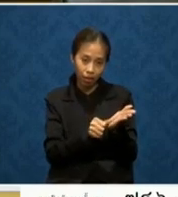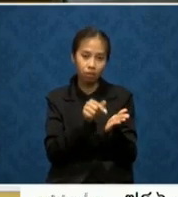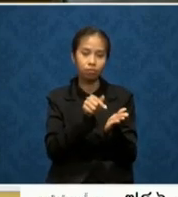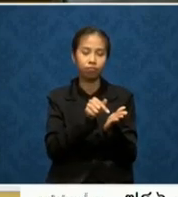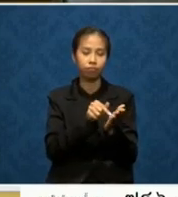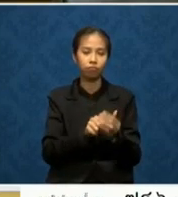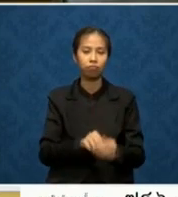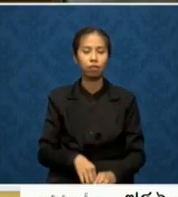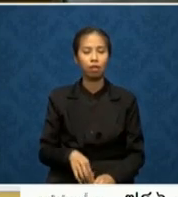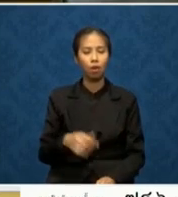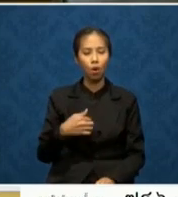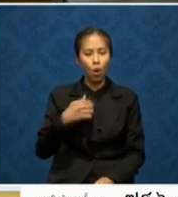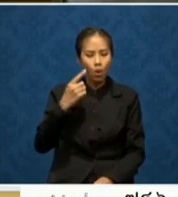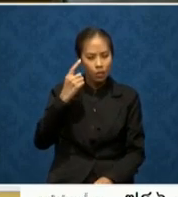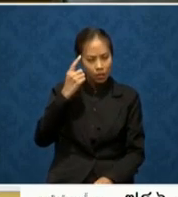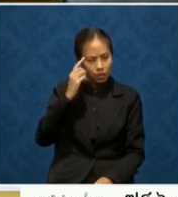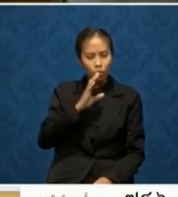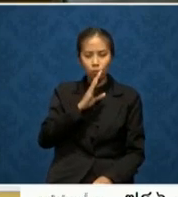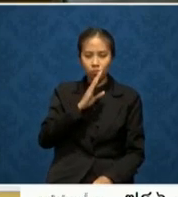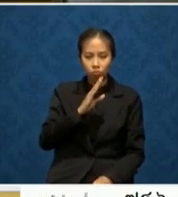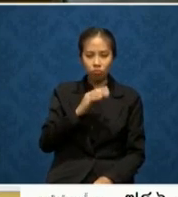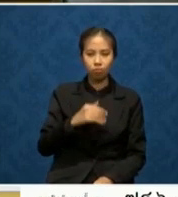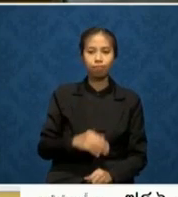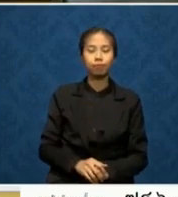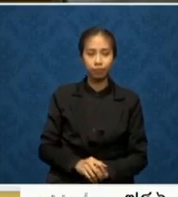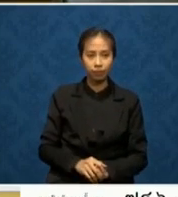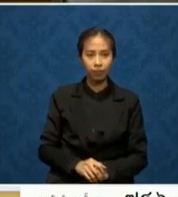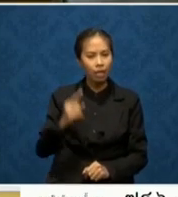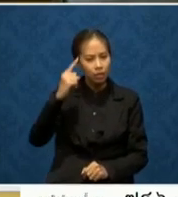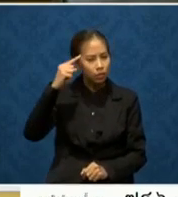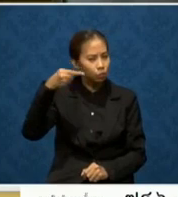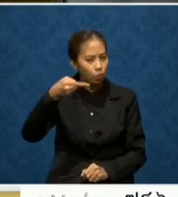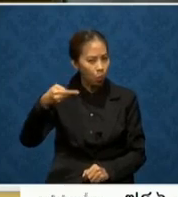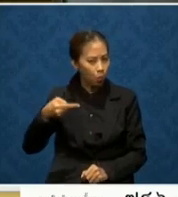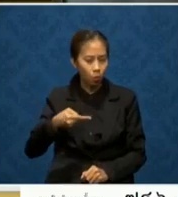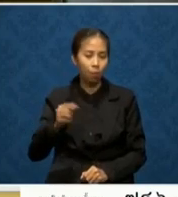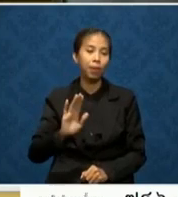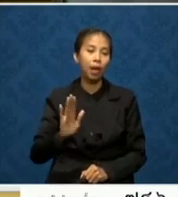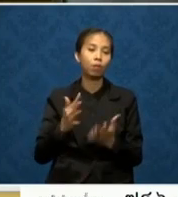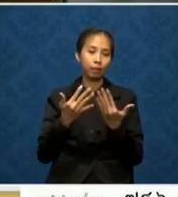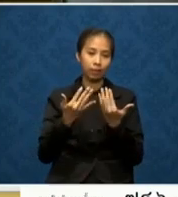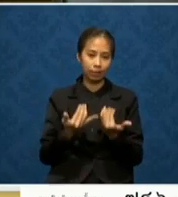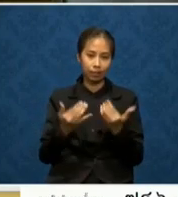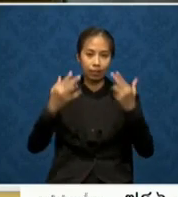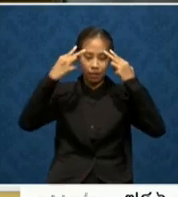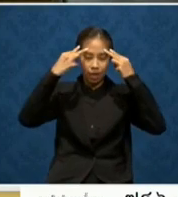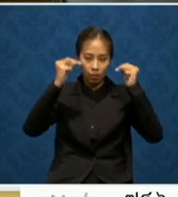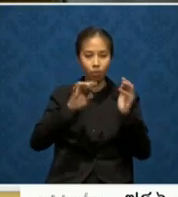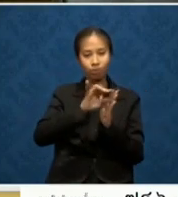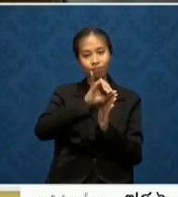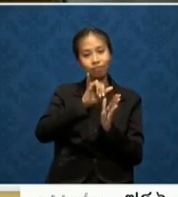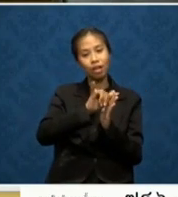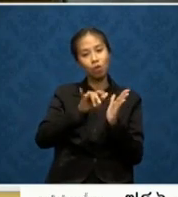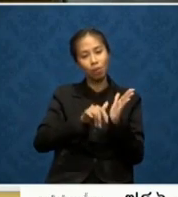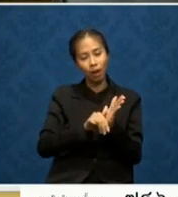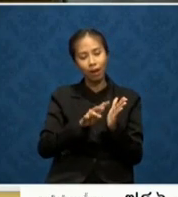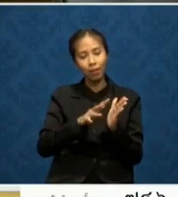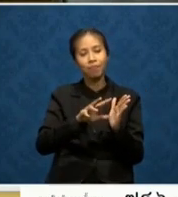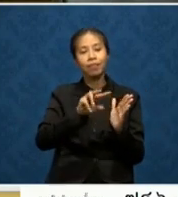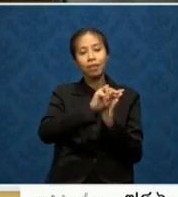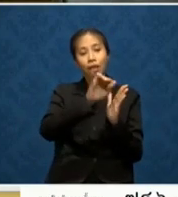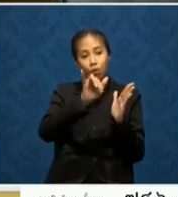ติแล้วก็เห็นท่านนายกรัฐมนตรีได้แถลงไว้ผมก็สบายใจขึ้นว่าเราจะไม่แตะหมวด